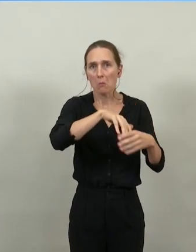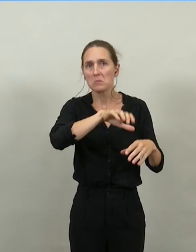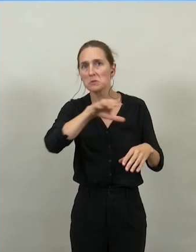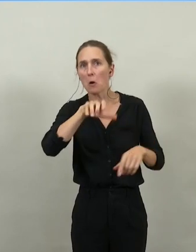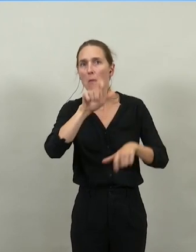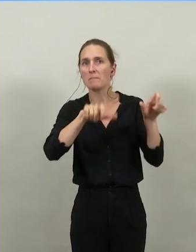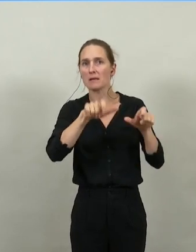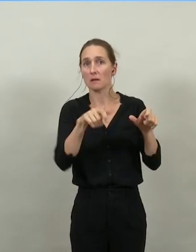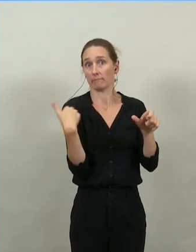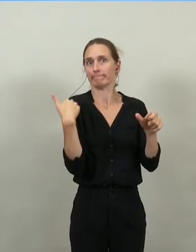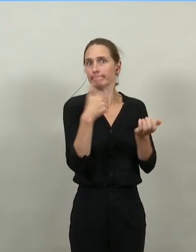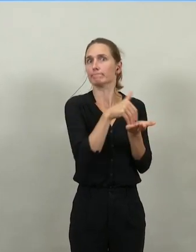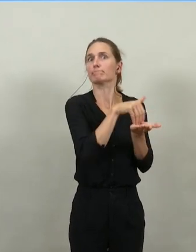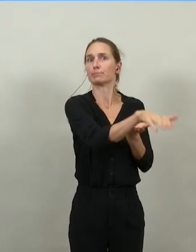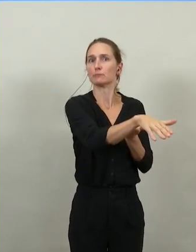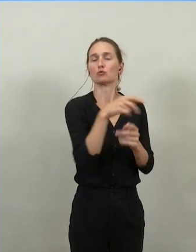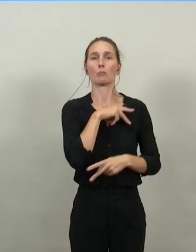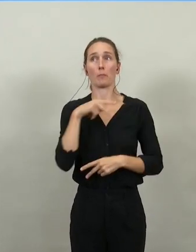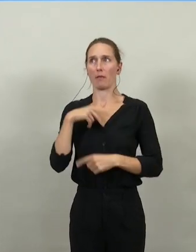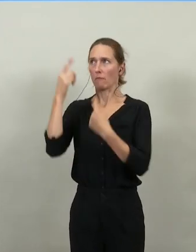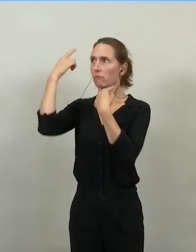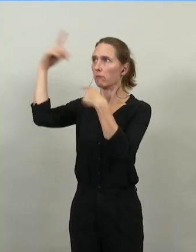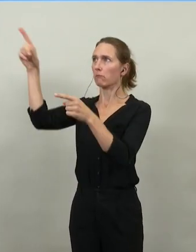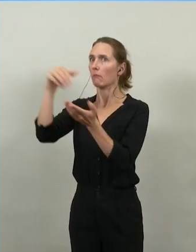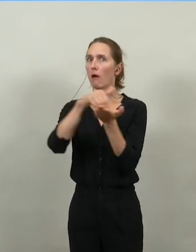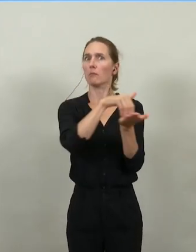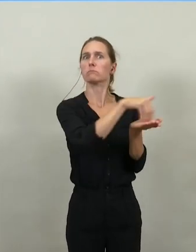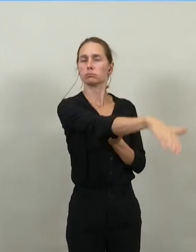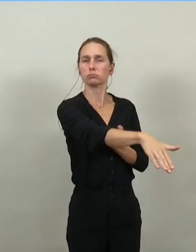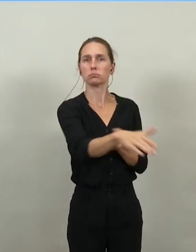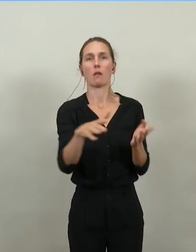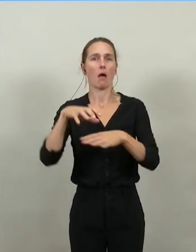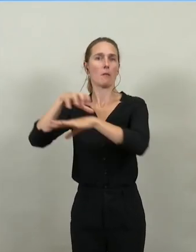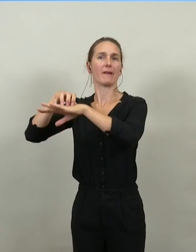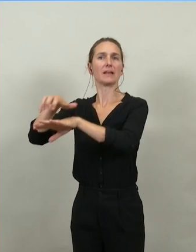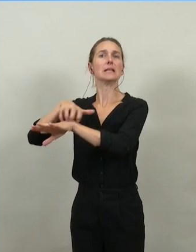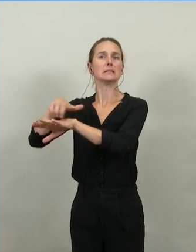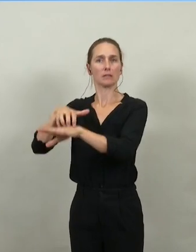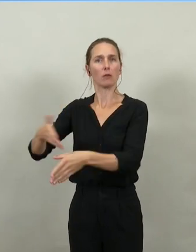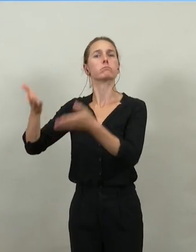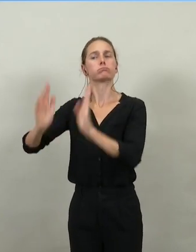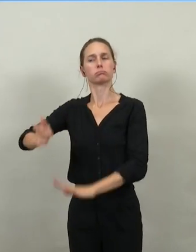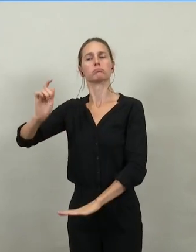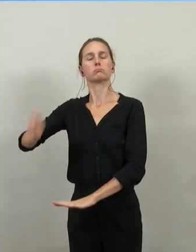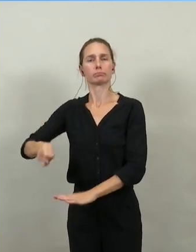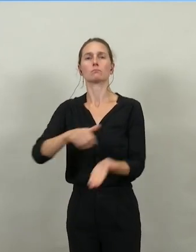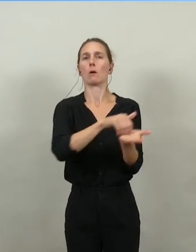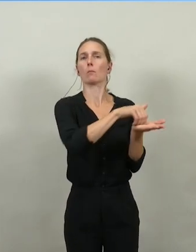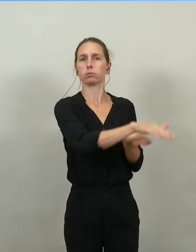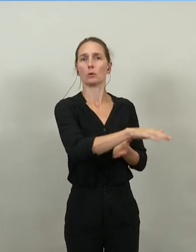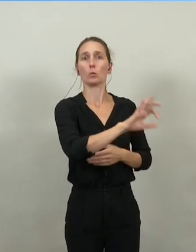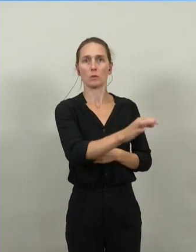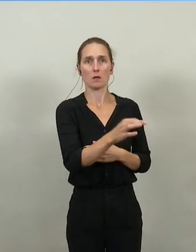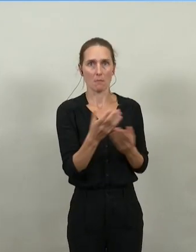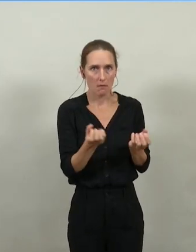sollicité l'expulsion et le préfet de liserre a fait appliquer la décision de justice allant dans ce sens mais de nombreux squats et